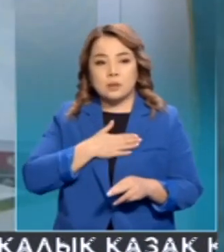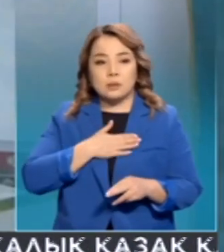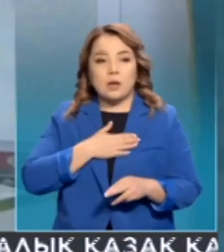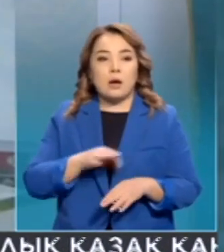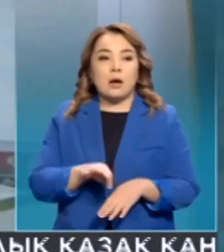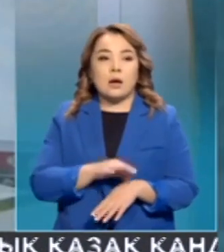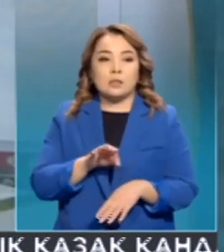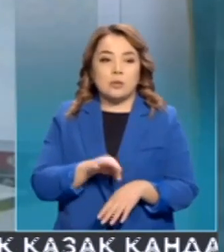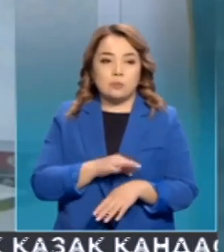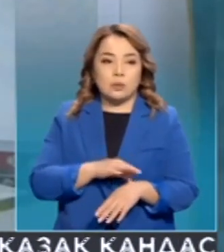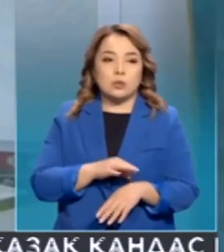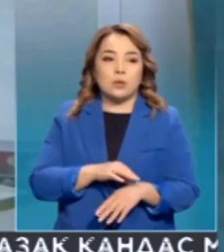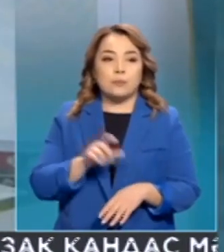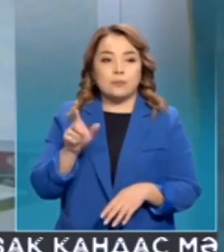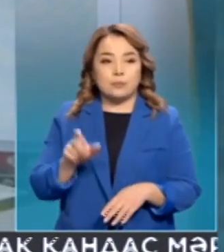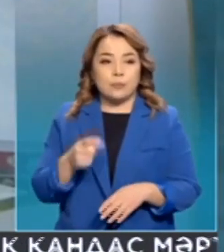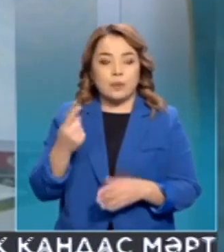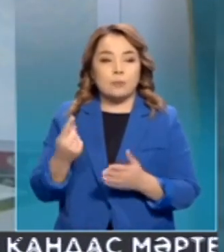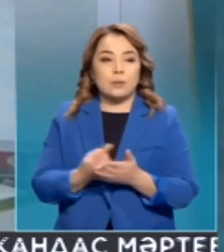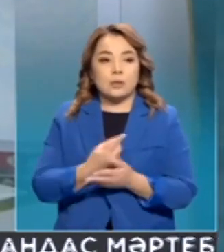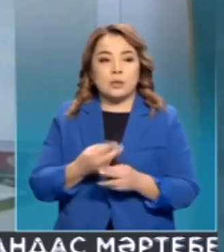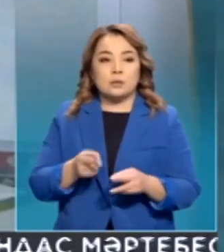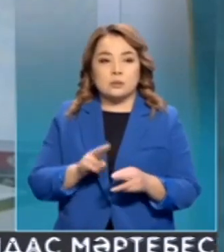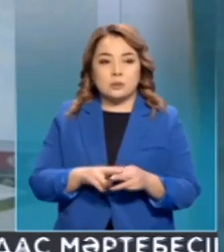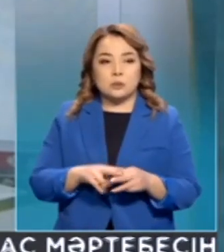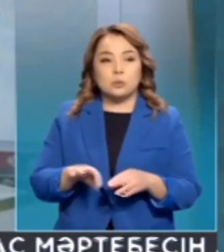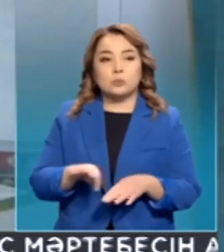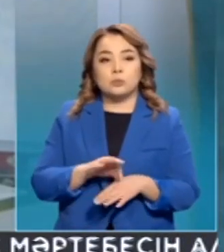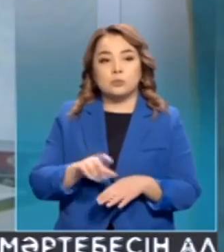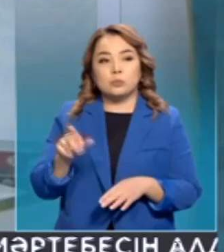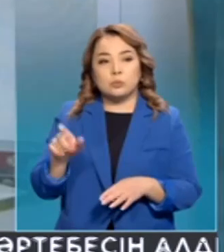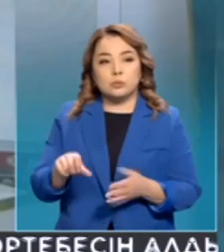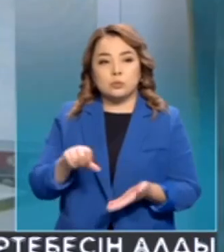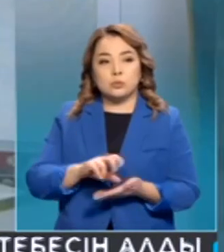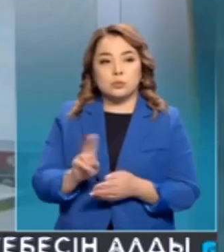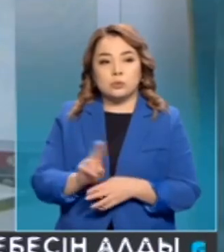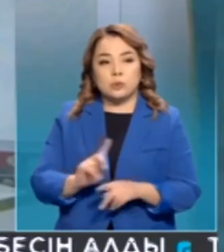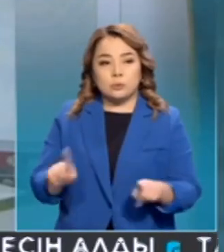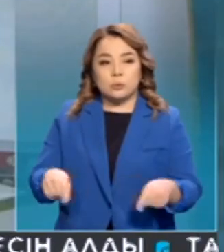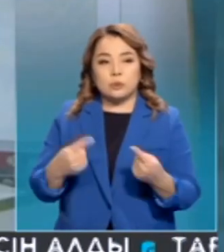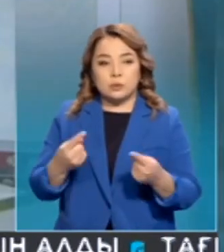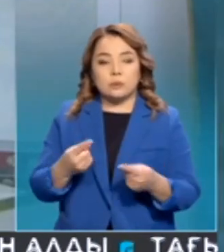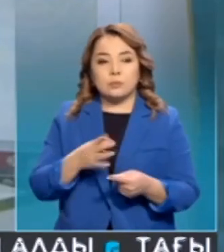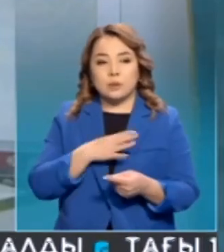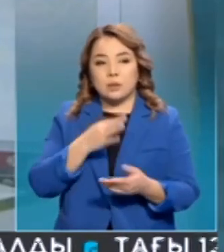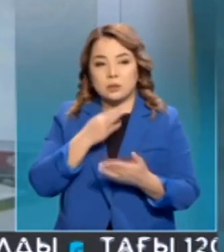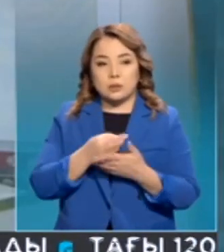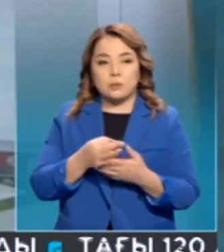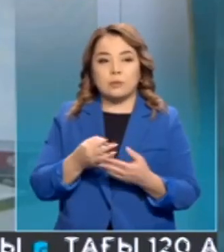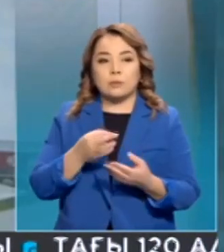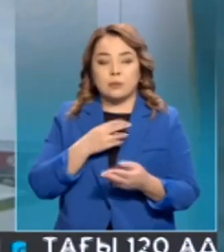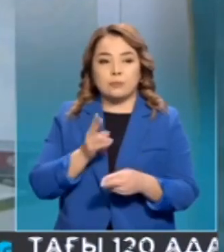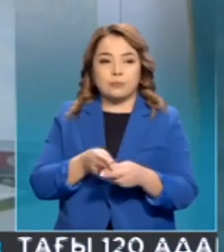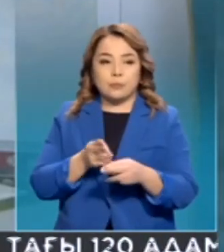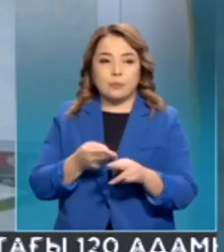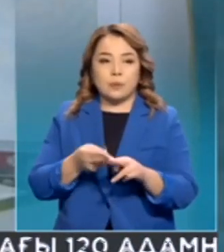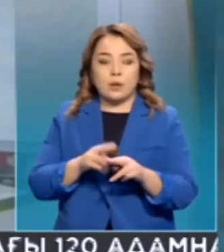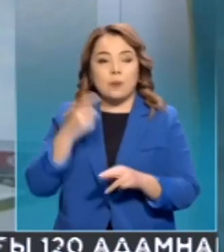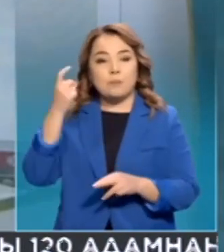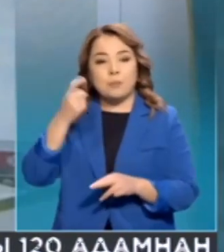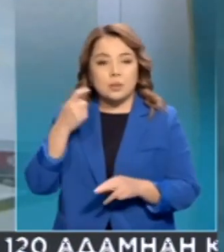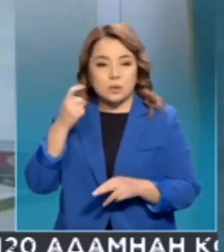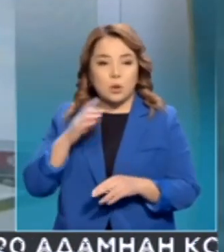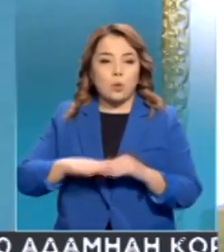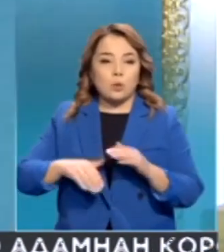менің әйелімнің, жұбайымның бірінші күйеуі Түзеу мекемесінен босап шығып кеп үйде мазамызды алып жатыр деп мас